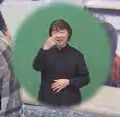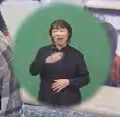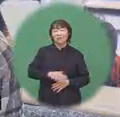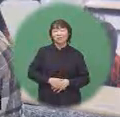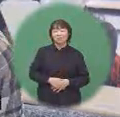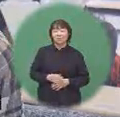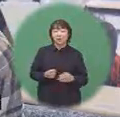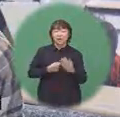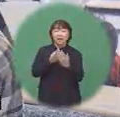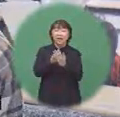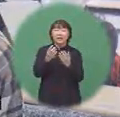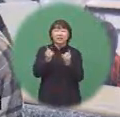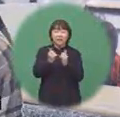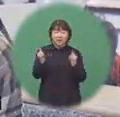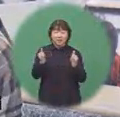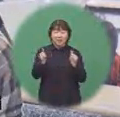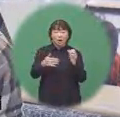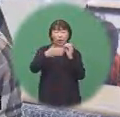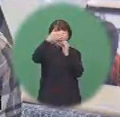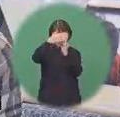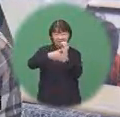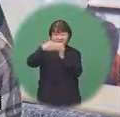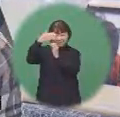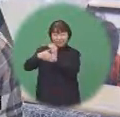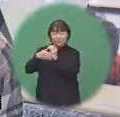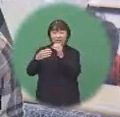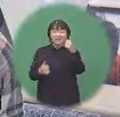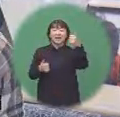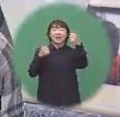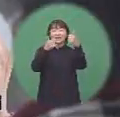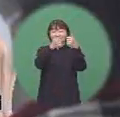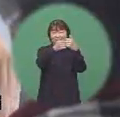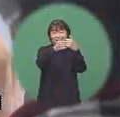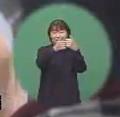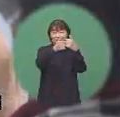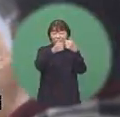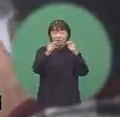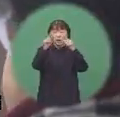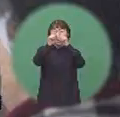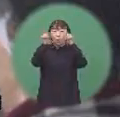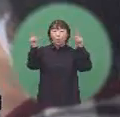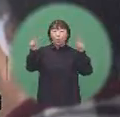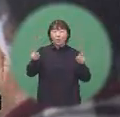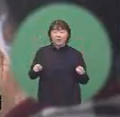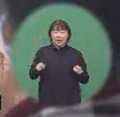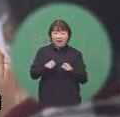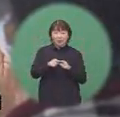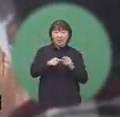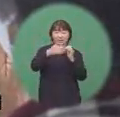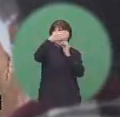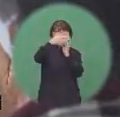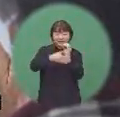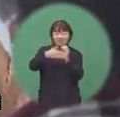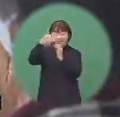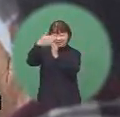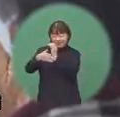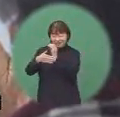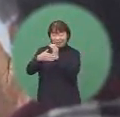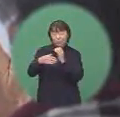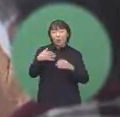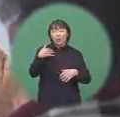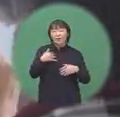参加者は早速カメラでの撮影にチャレンジし、大きな画面での撮りやすさを実感していました。